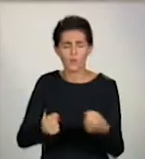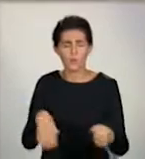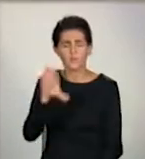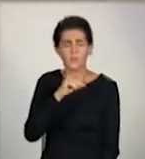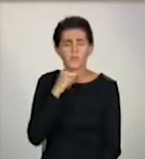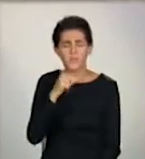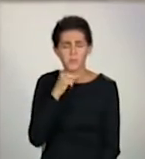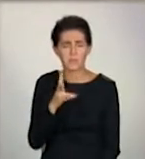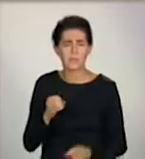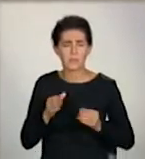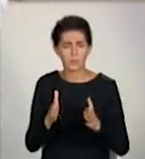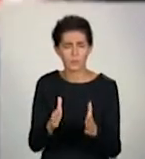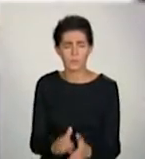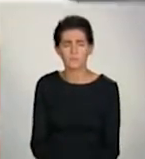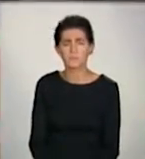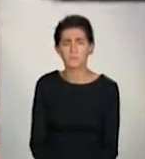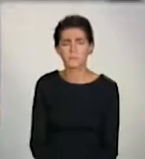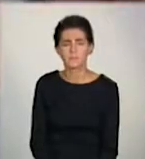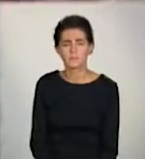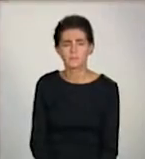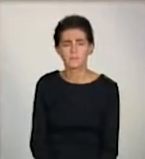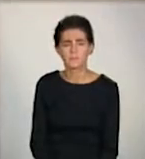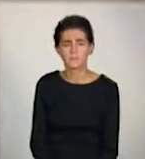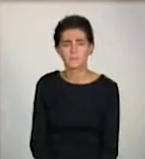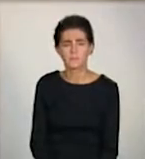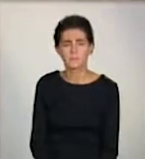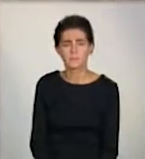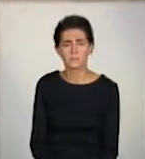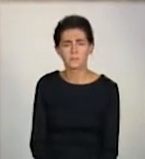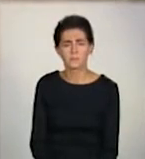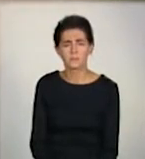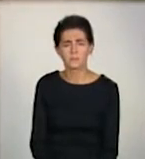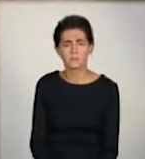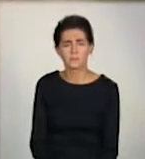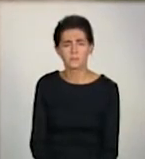уважними на дорозі. Олена Успенська, Володимир Краснов, телеканал «Донбас».